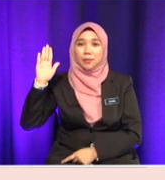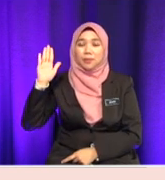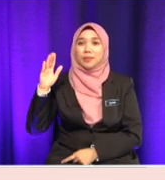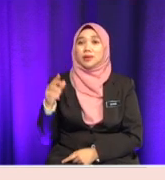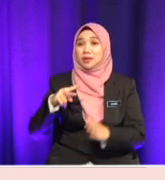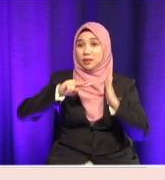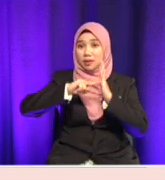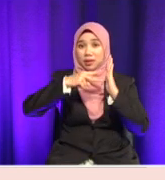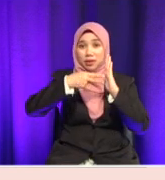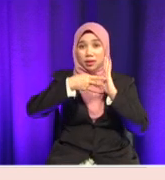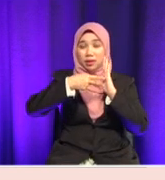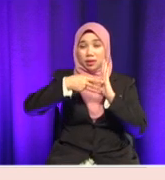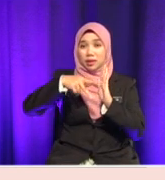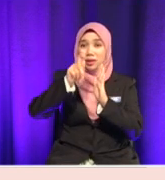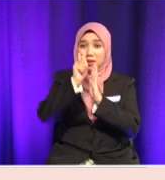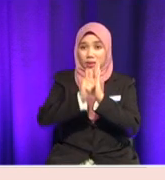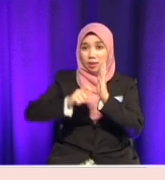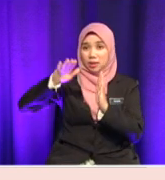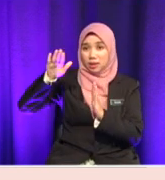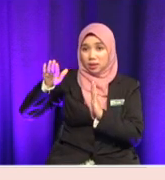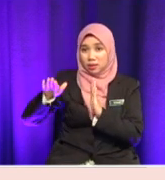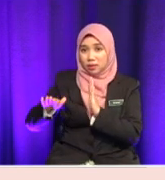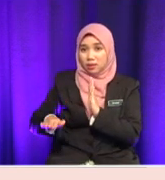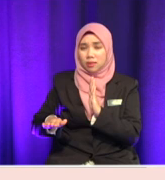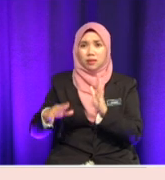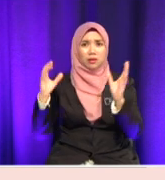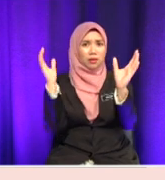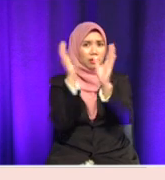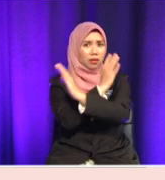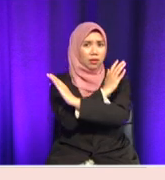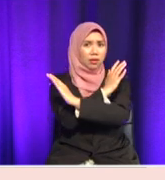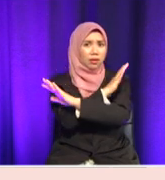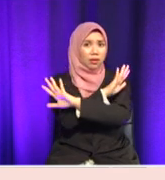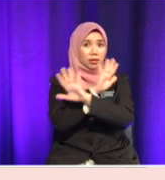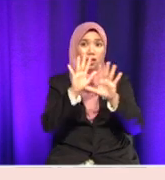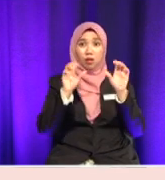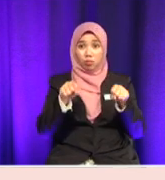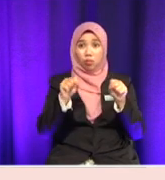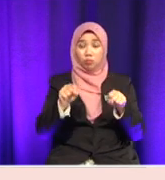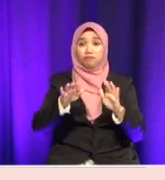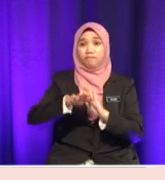maksud terbantu ialah terhalang hingga tidak dapat membesar